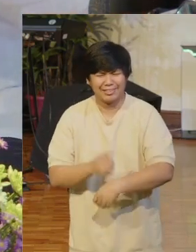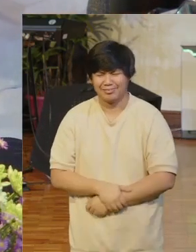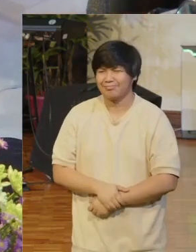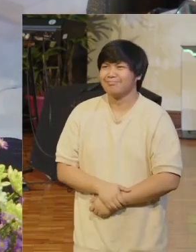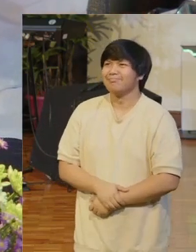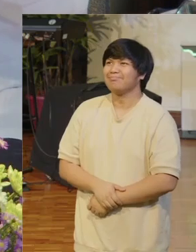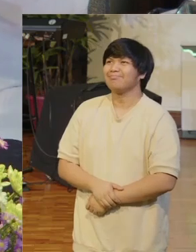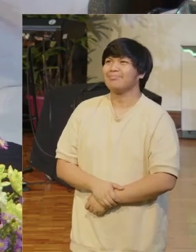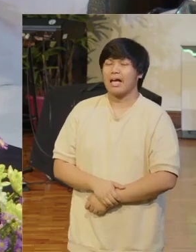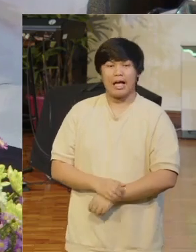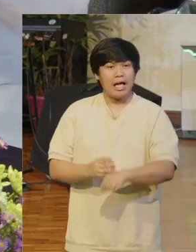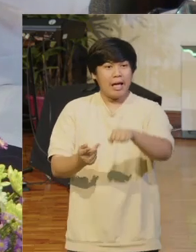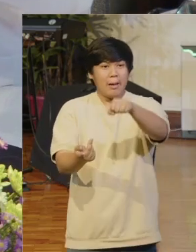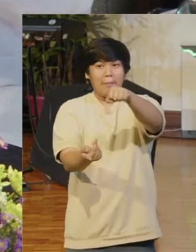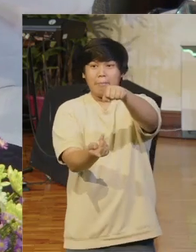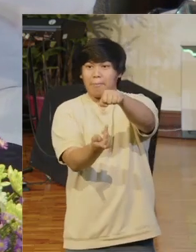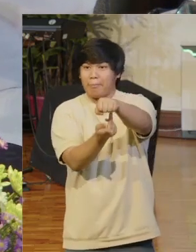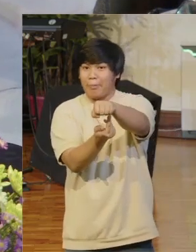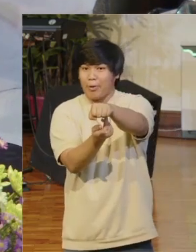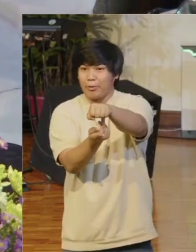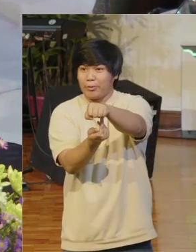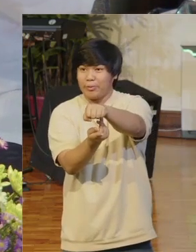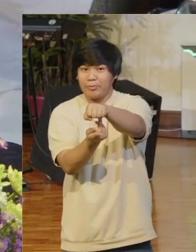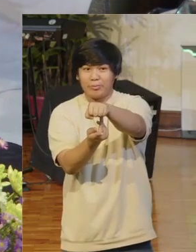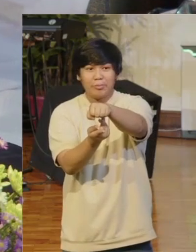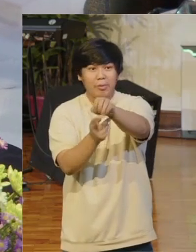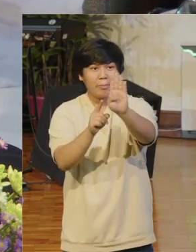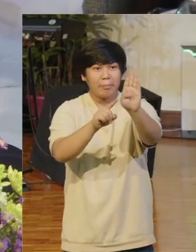Nagumpisa si Pablo sa isang